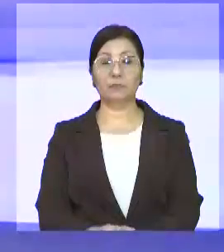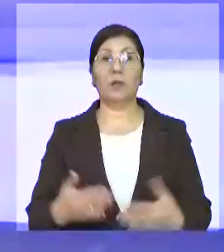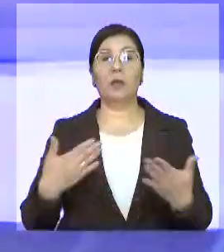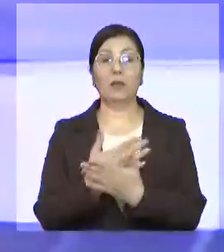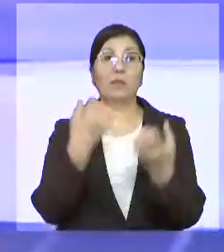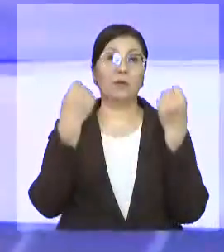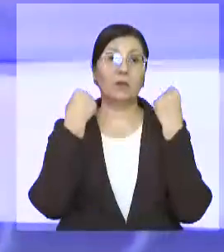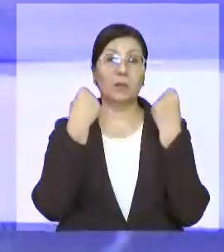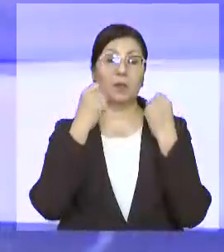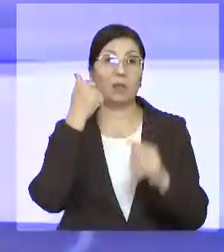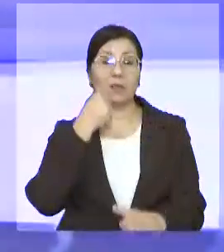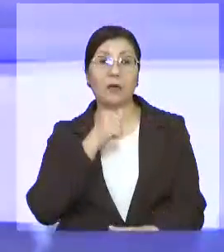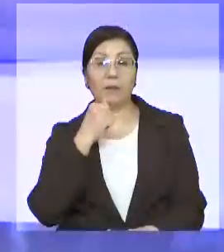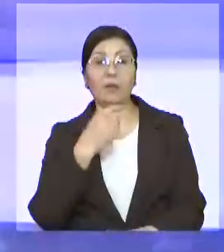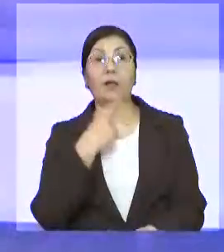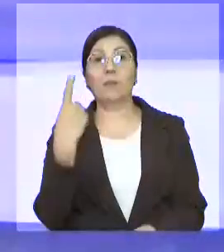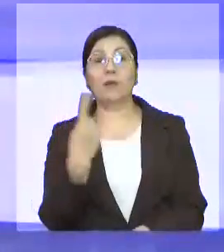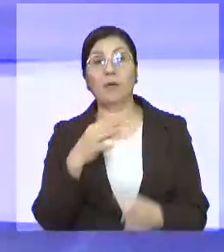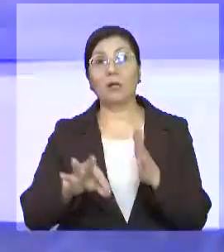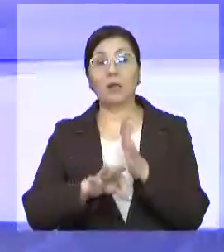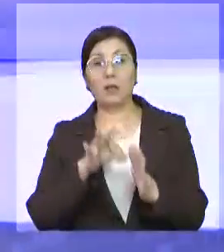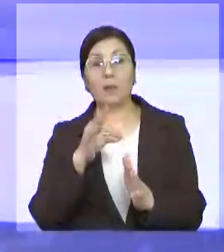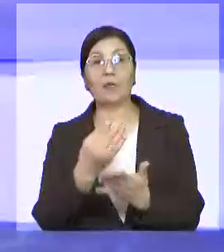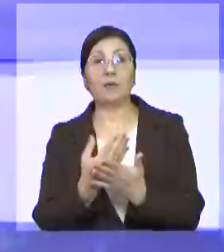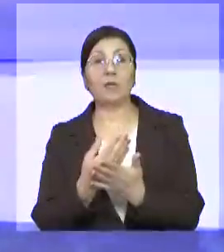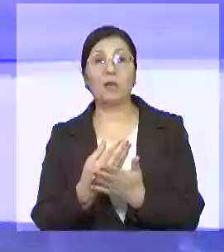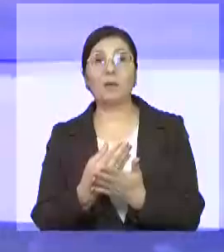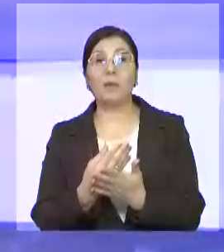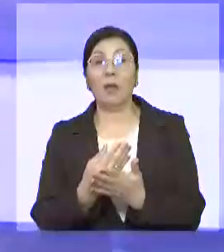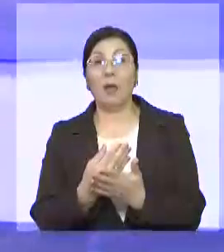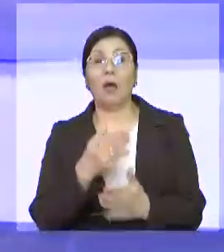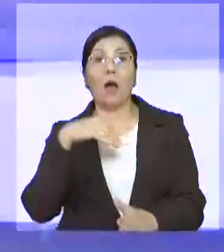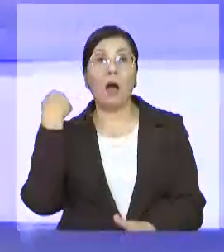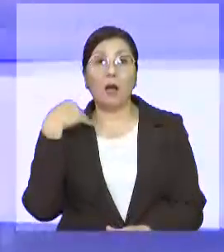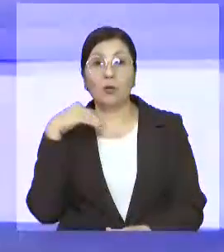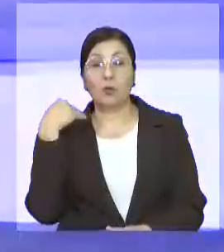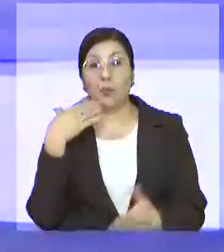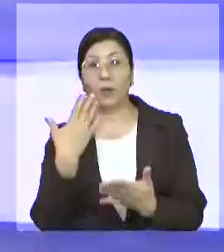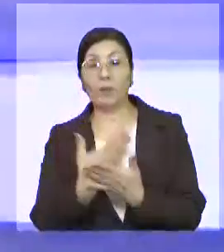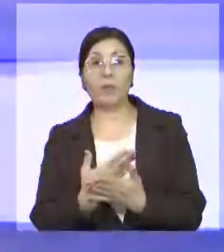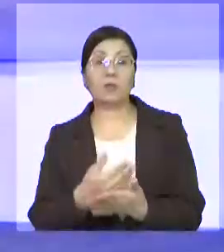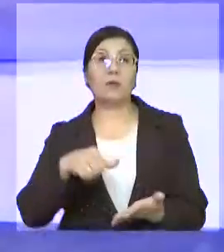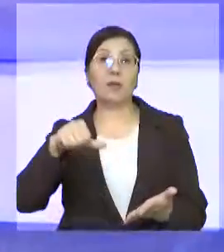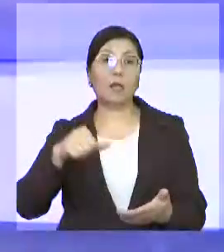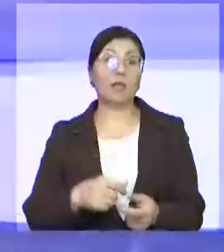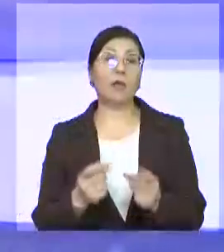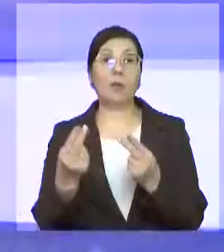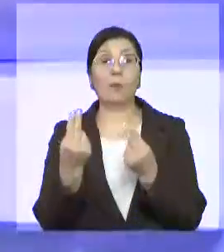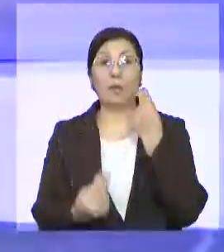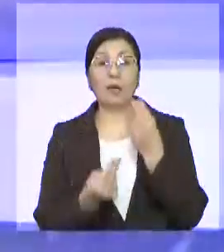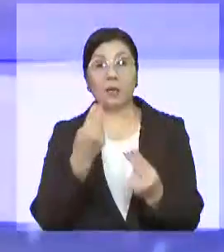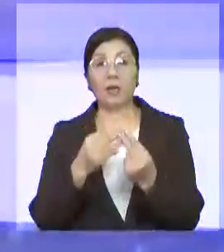И о новостях спорта. Завтра в рамках первого отборочного раунда Лиги конференции Актобе на своем поле примет боснийский футбольный